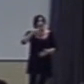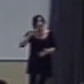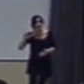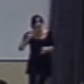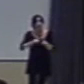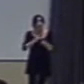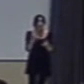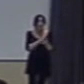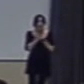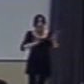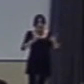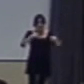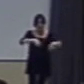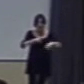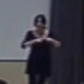i endavant, gràcies.